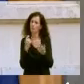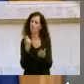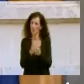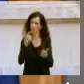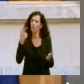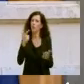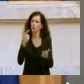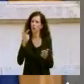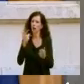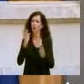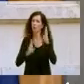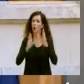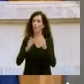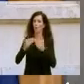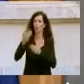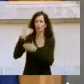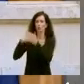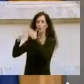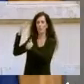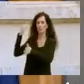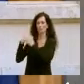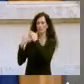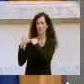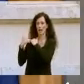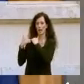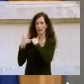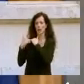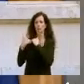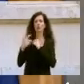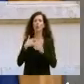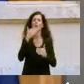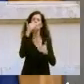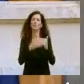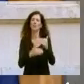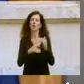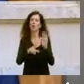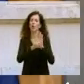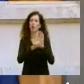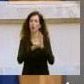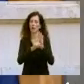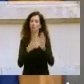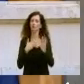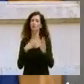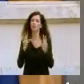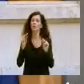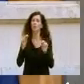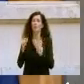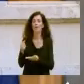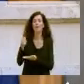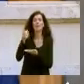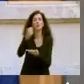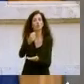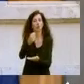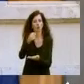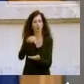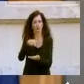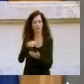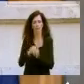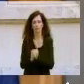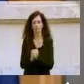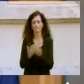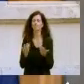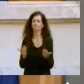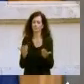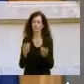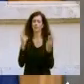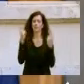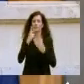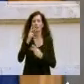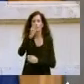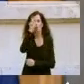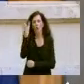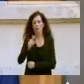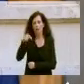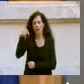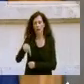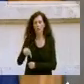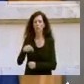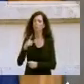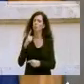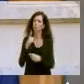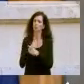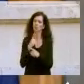vincolo di legge per quanto riguarda le nuove risorse che andremo a impiegare il sud ha bisogno di tanto se riusciamo